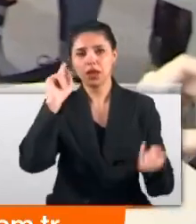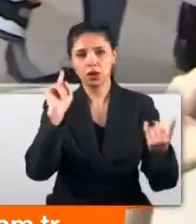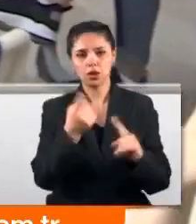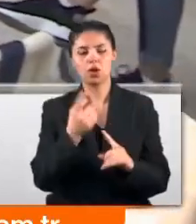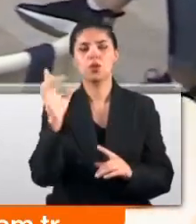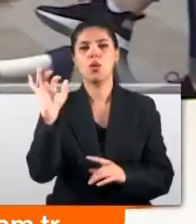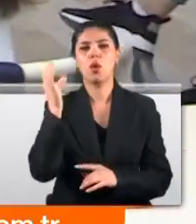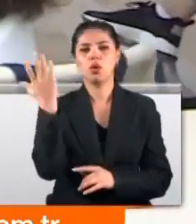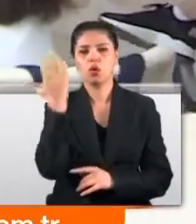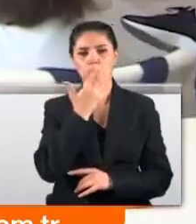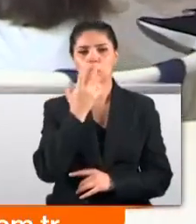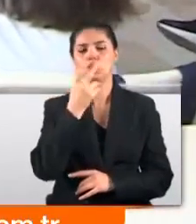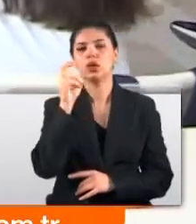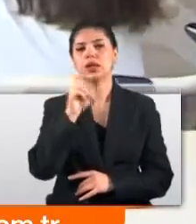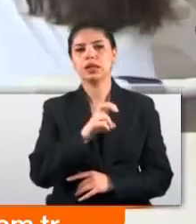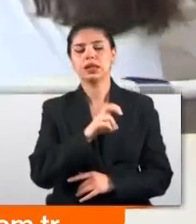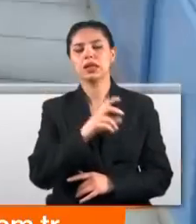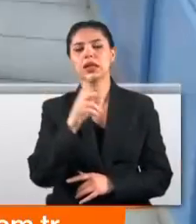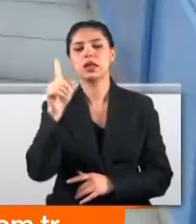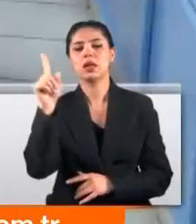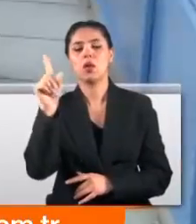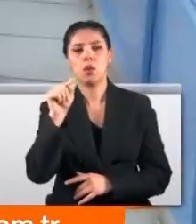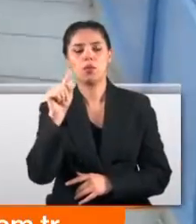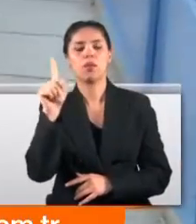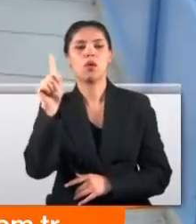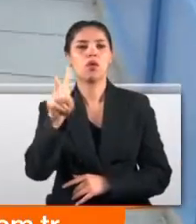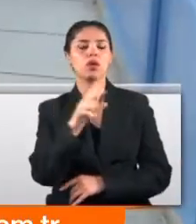ortaokul 8. lise 11 ve 12. sınıf